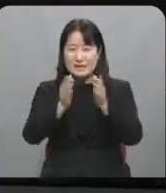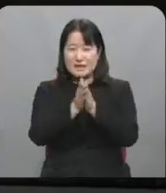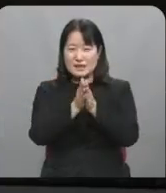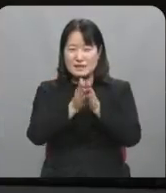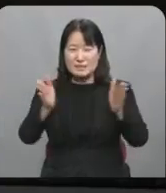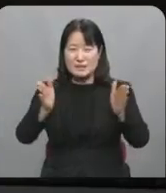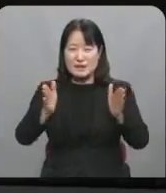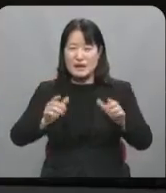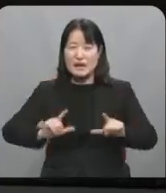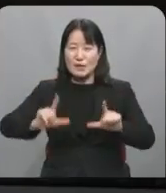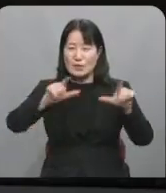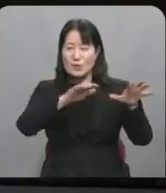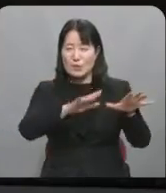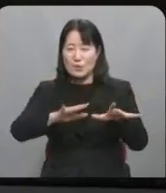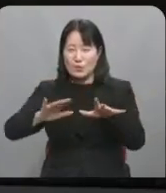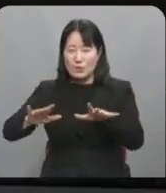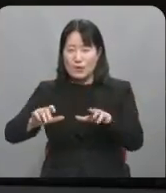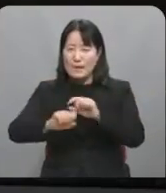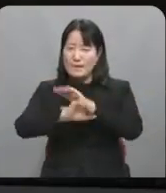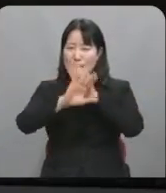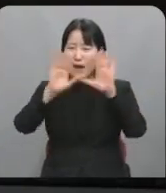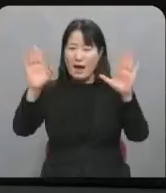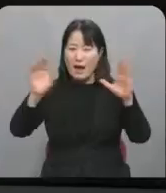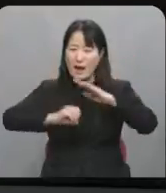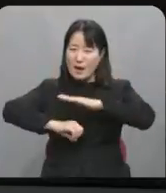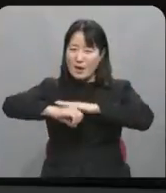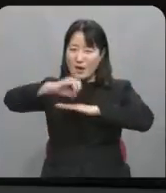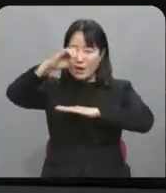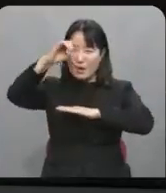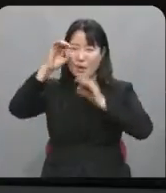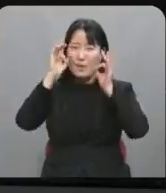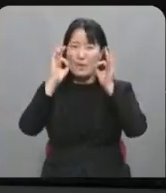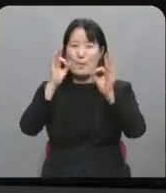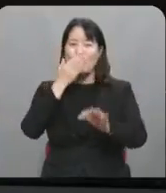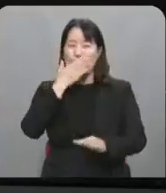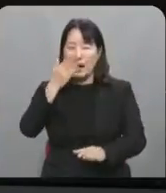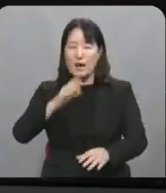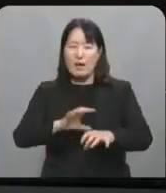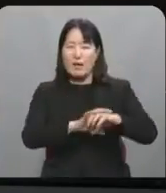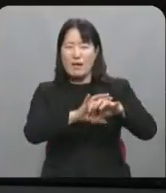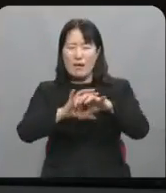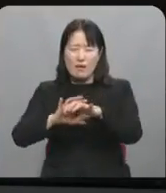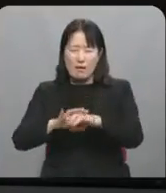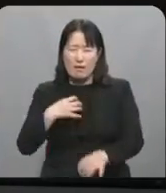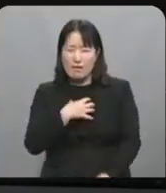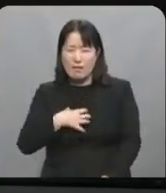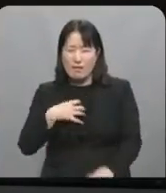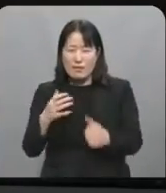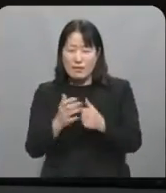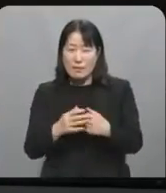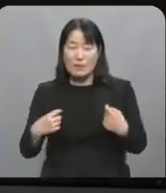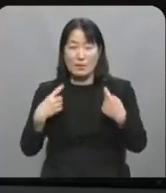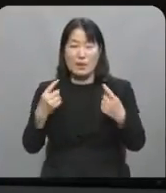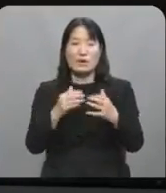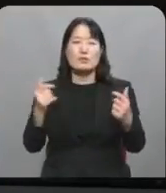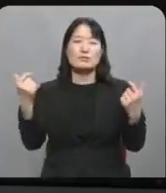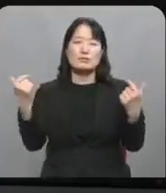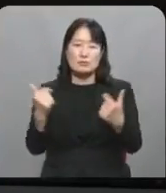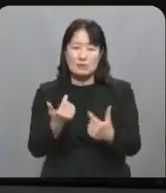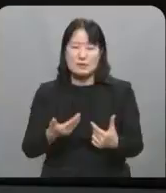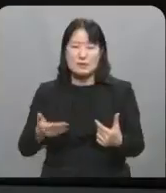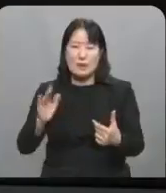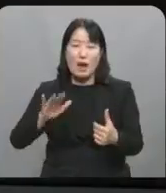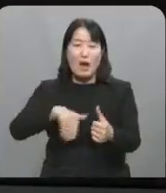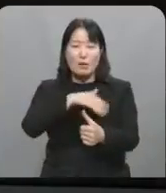동해안에서 맑은 날씨 속에 새해 첫 해를 볼 수 있었는데요. 코로나19 걱정에 해맞이객들은 크게 줄었지만 차분한 분위기